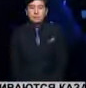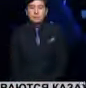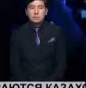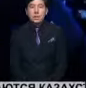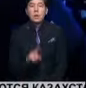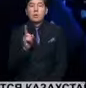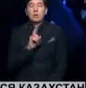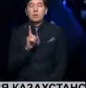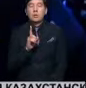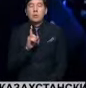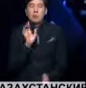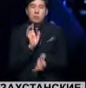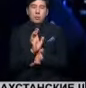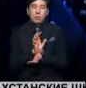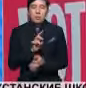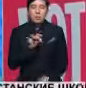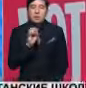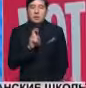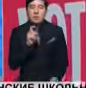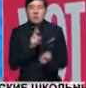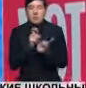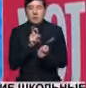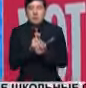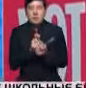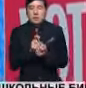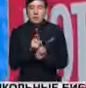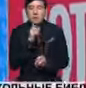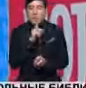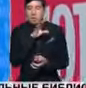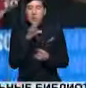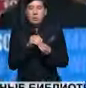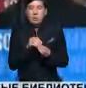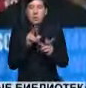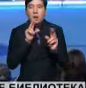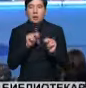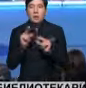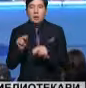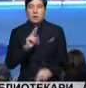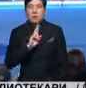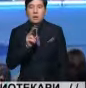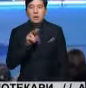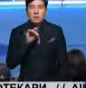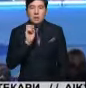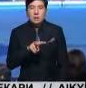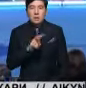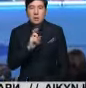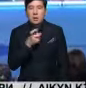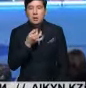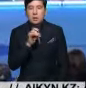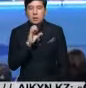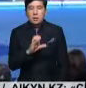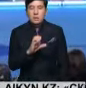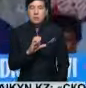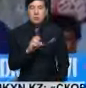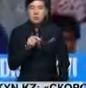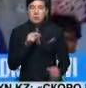Что касается мусорного скандала, то он практически затмил все предвыборные обещания Камалы Харрис. Она попыталась дистанцироваться